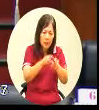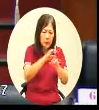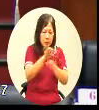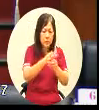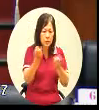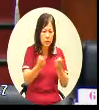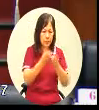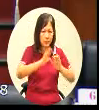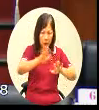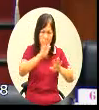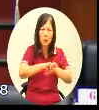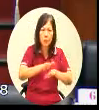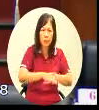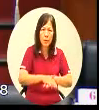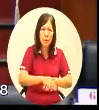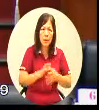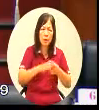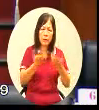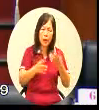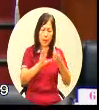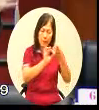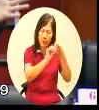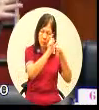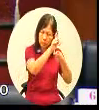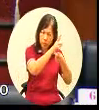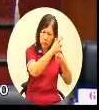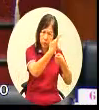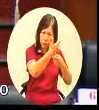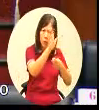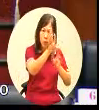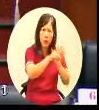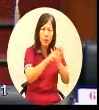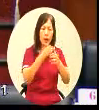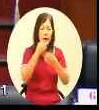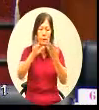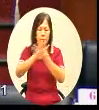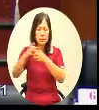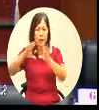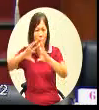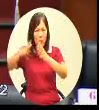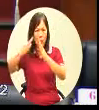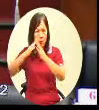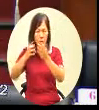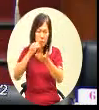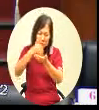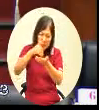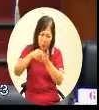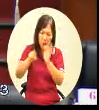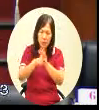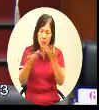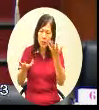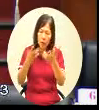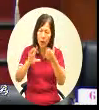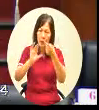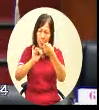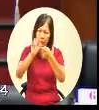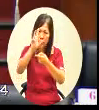展，影响6%哈。其实，在其他地在东亚地区，它推估的是大概7%的